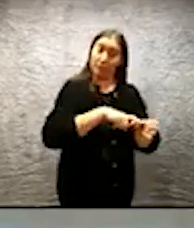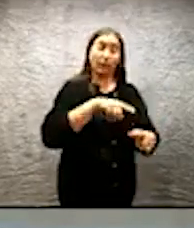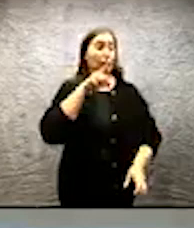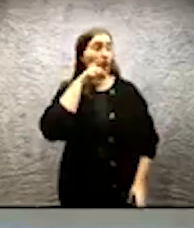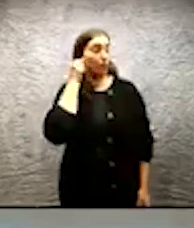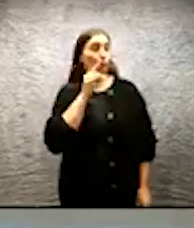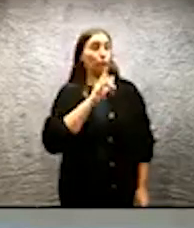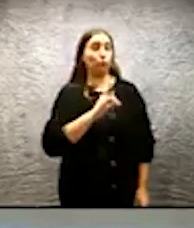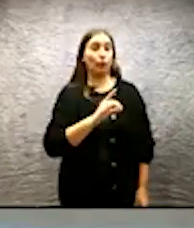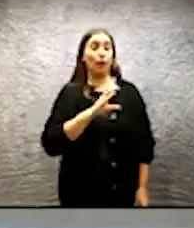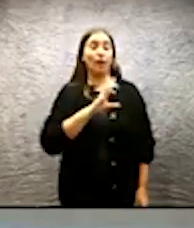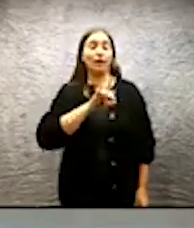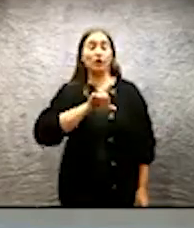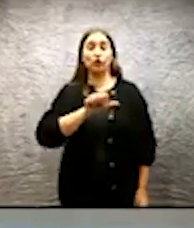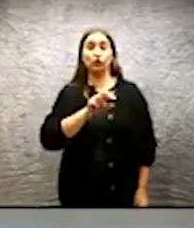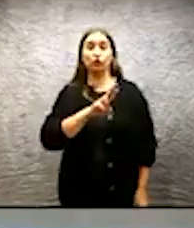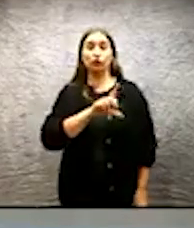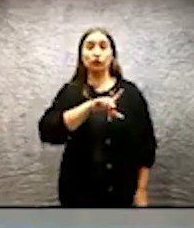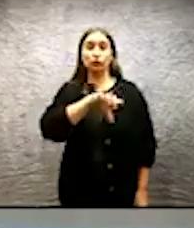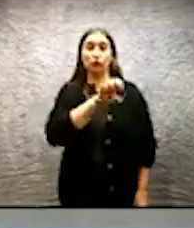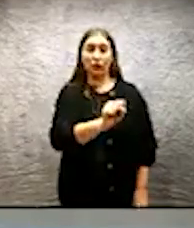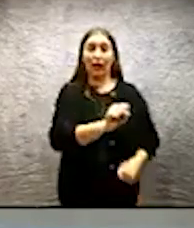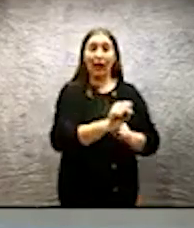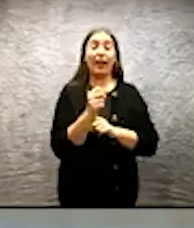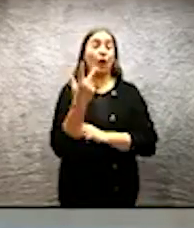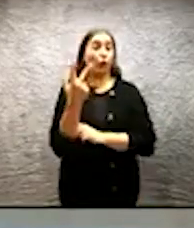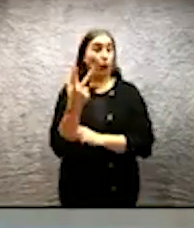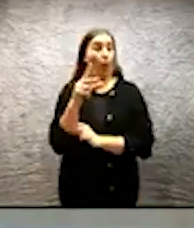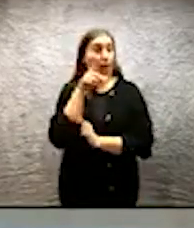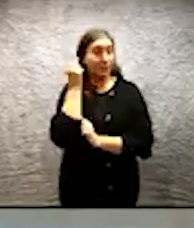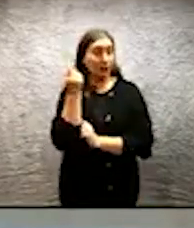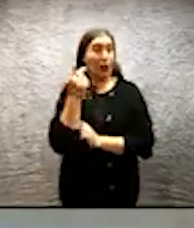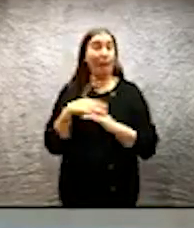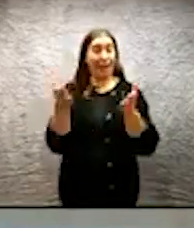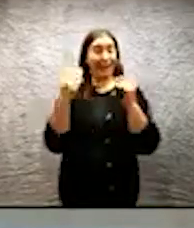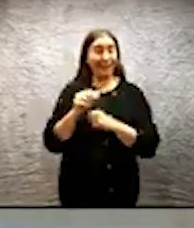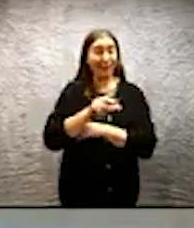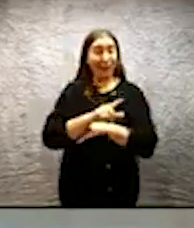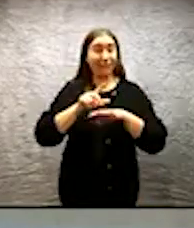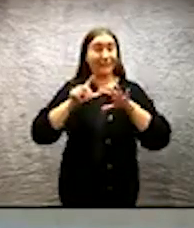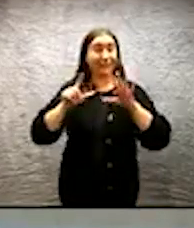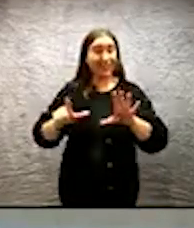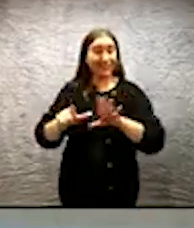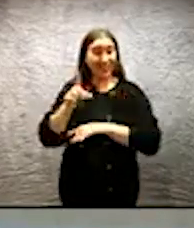trois acolytes hommes et 37 acolytes femmes.